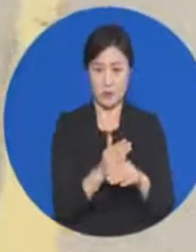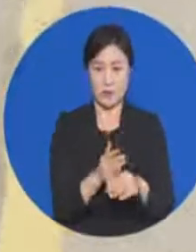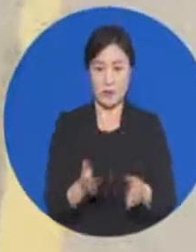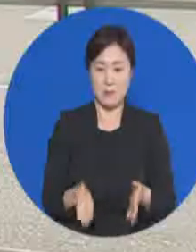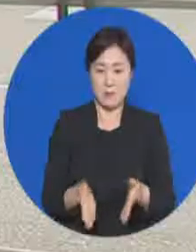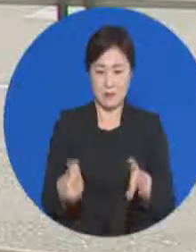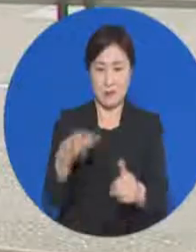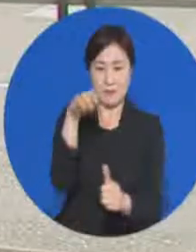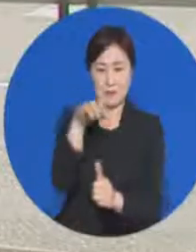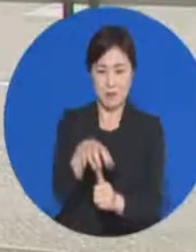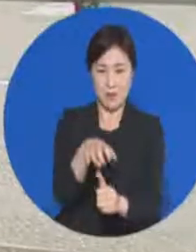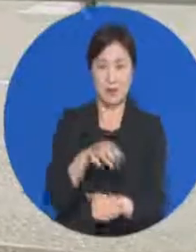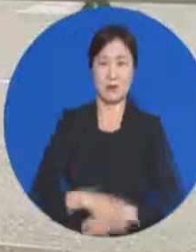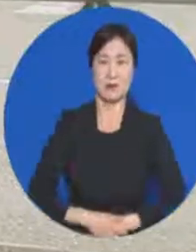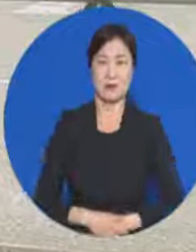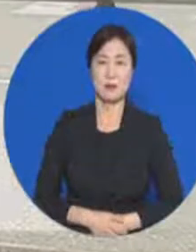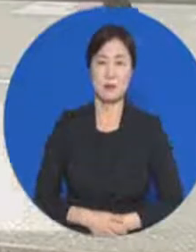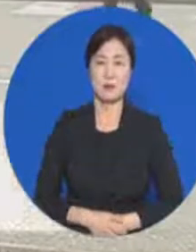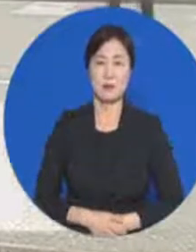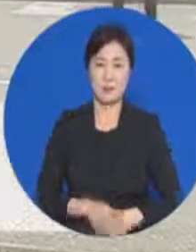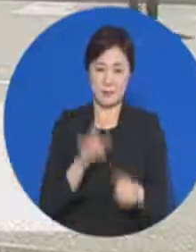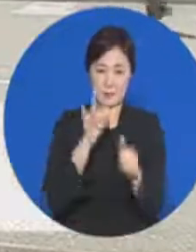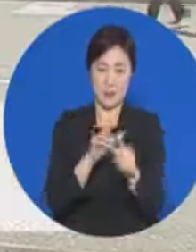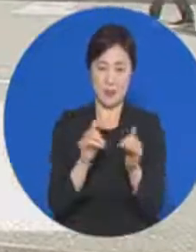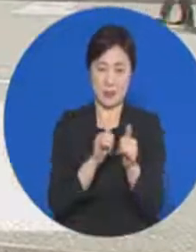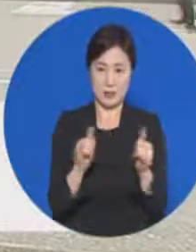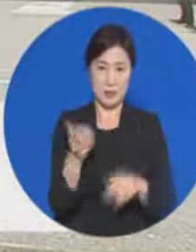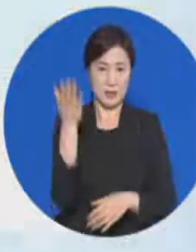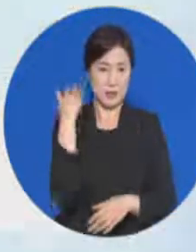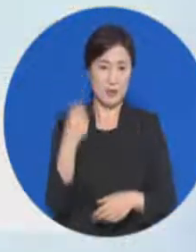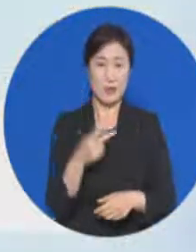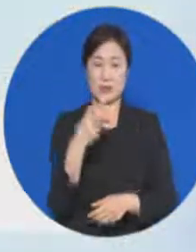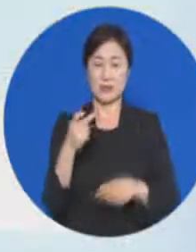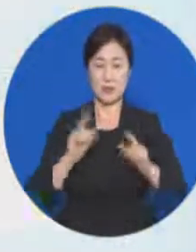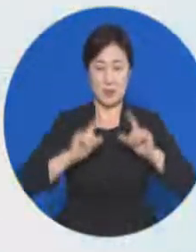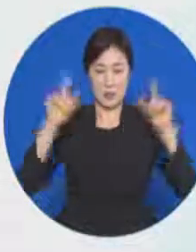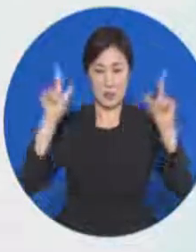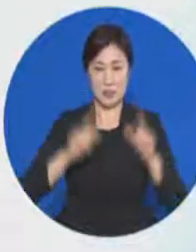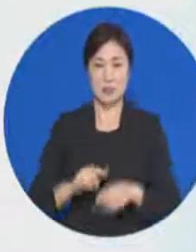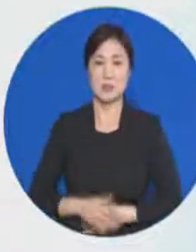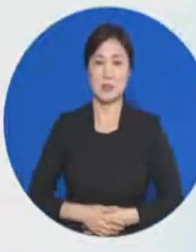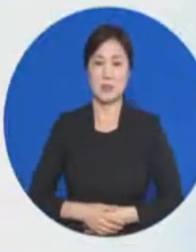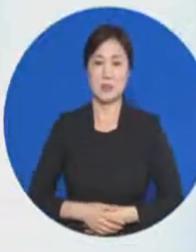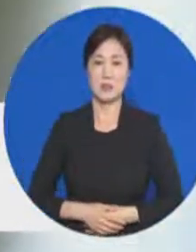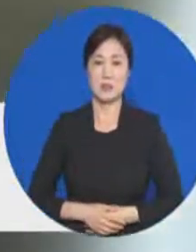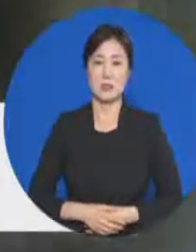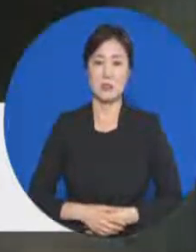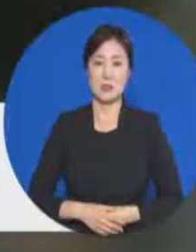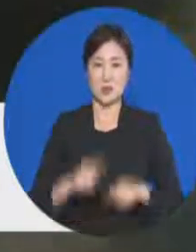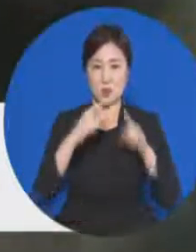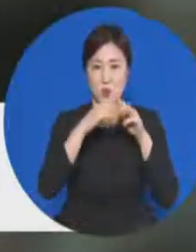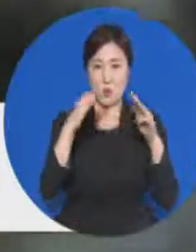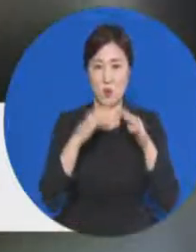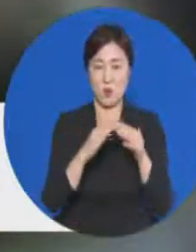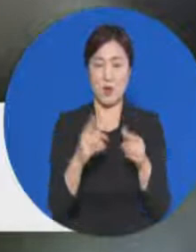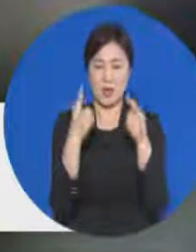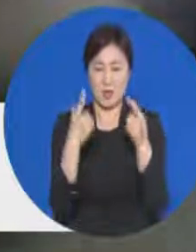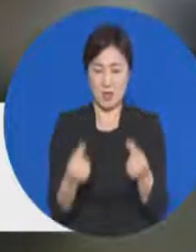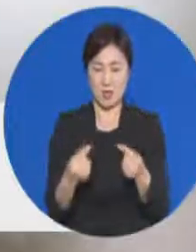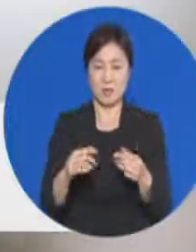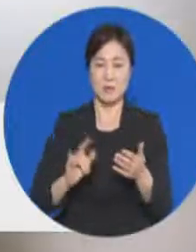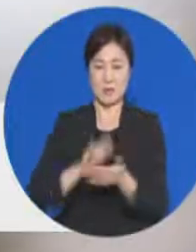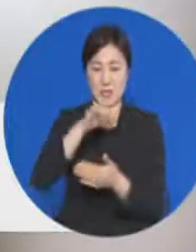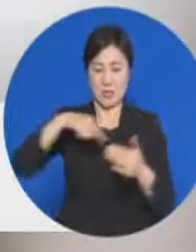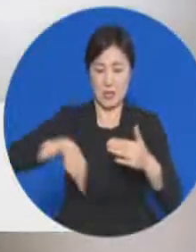통제됐습니다. 이 확진자는 지난 12일 순복음교회 교인인 김포 70번째 확진자가 탔던 제주 김포행 비행기